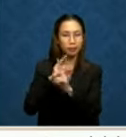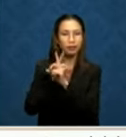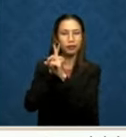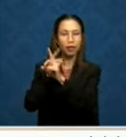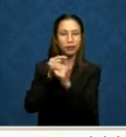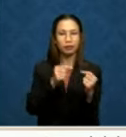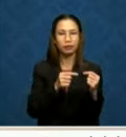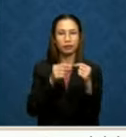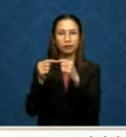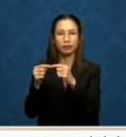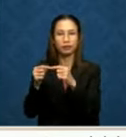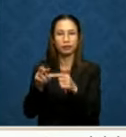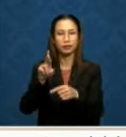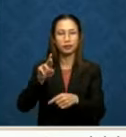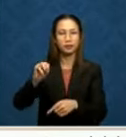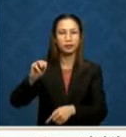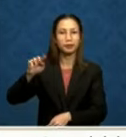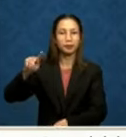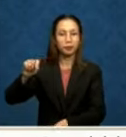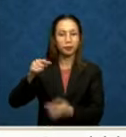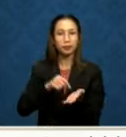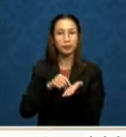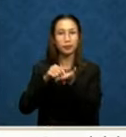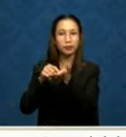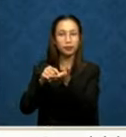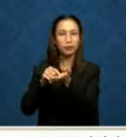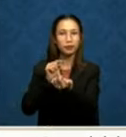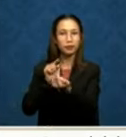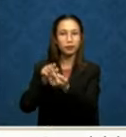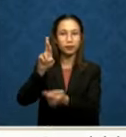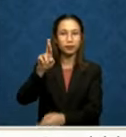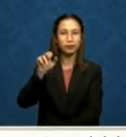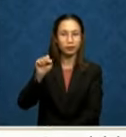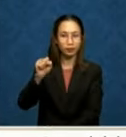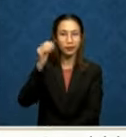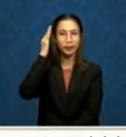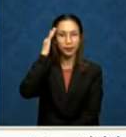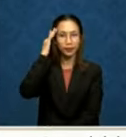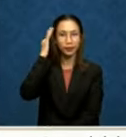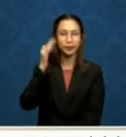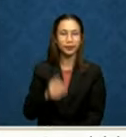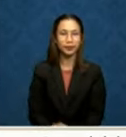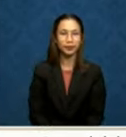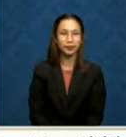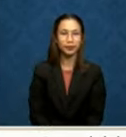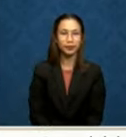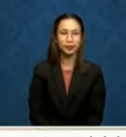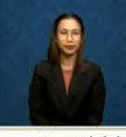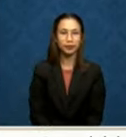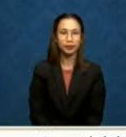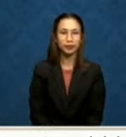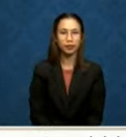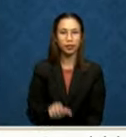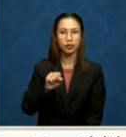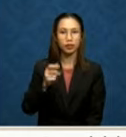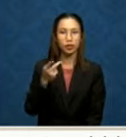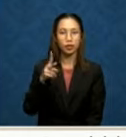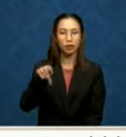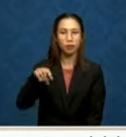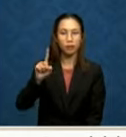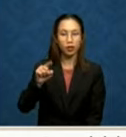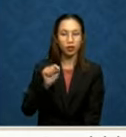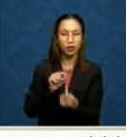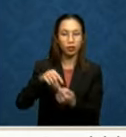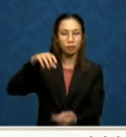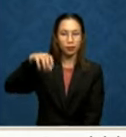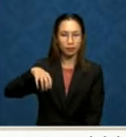มนตรีคณะรัฐมนตรีและเสนอรายงานต่อรัฐสภาเพื่อทราบครับสทป.เป็นหน่วยงานของรัฐที่เป็นองค์การ